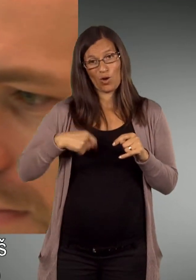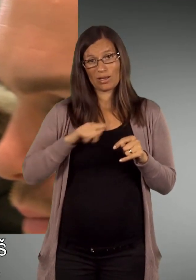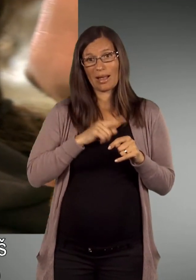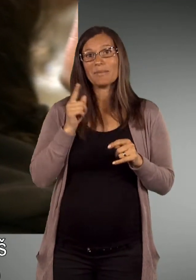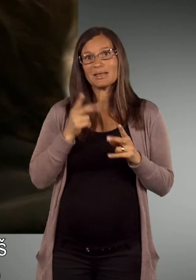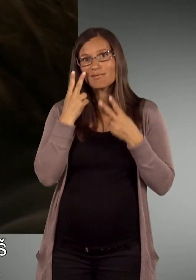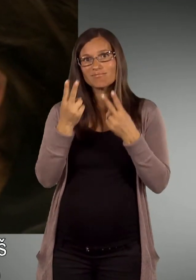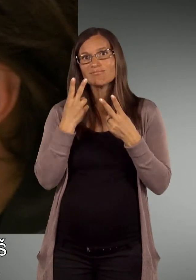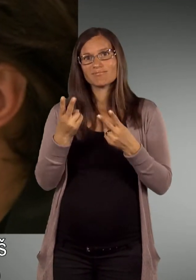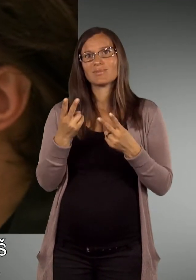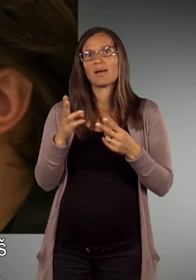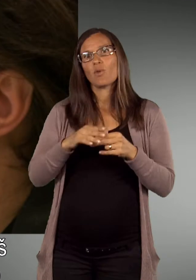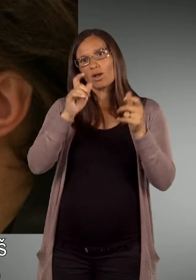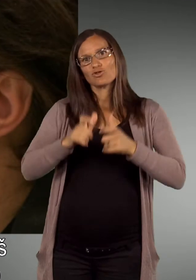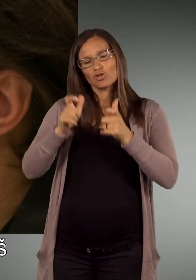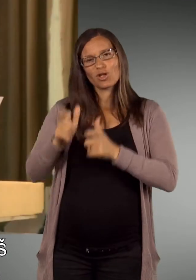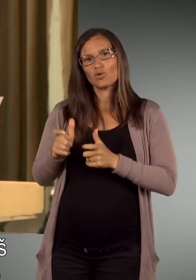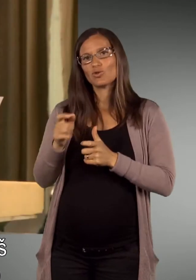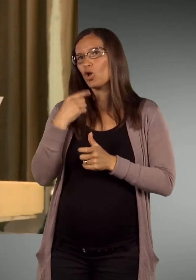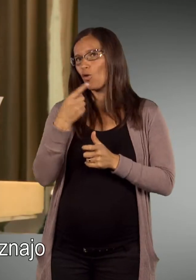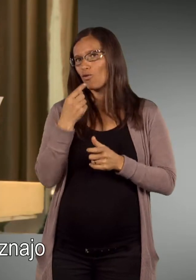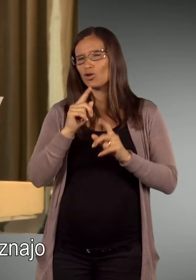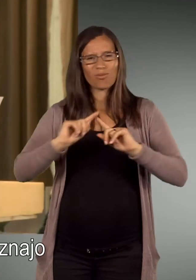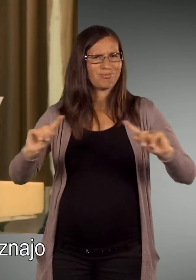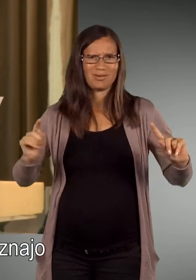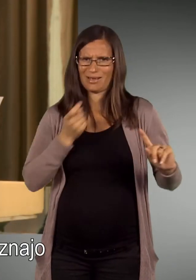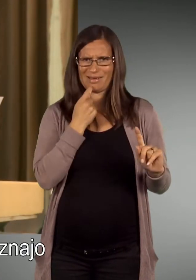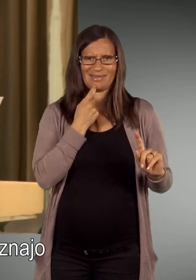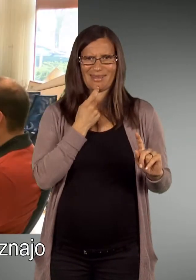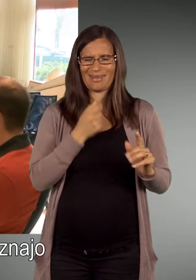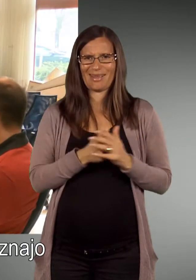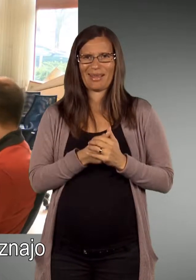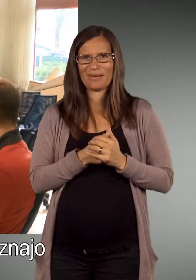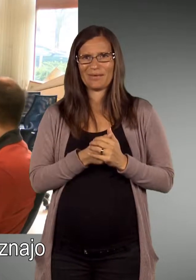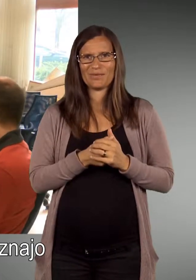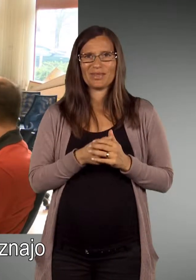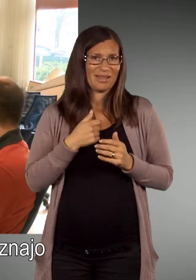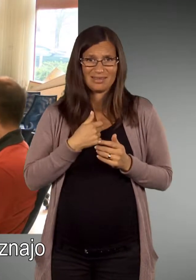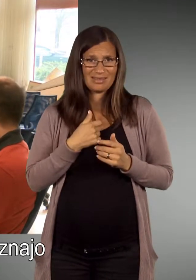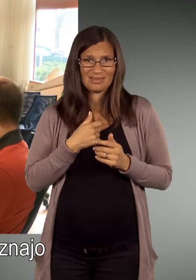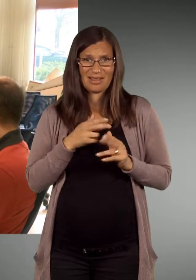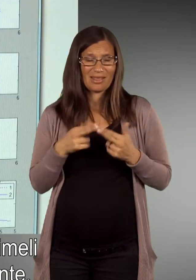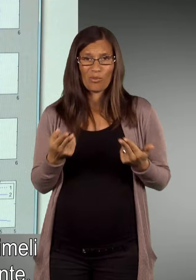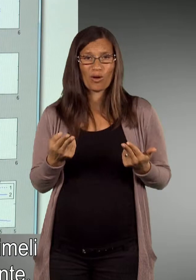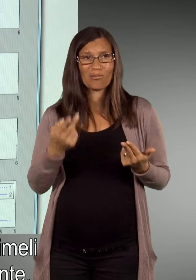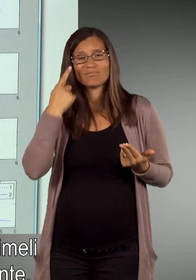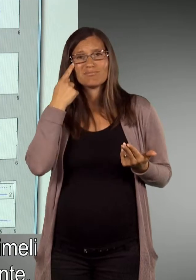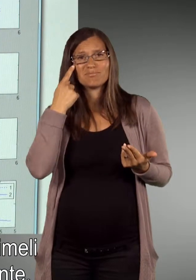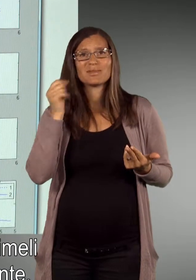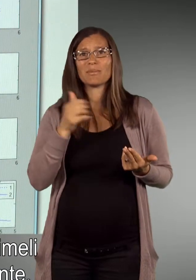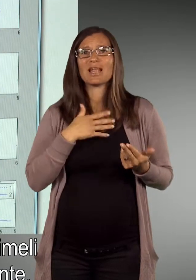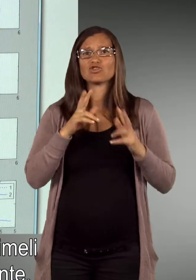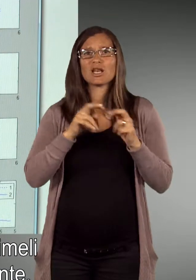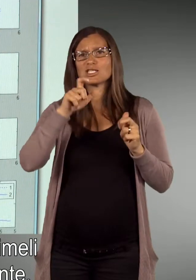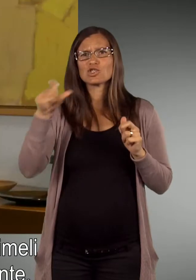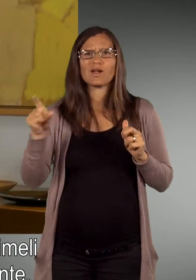se čuješ po inštitutu in govorijo vse mogoče jezike, ker ne znam si sploh predstavljati, da bi naši raziskovalci